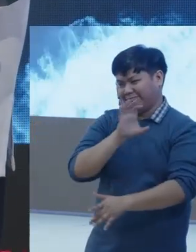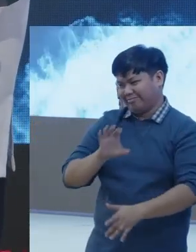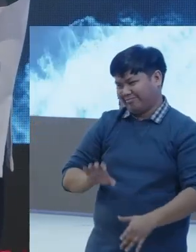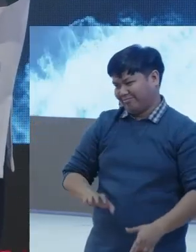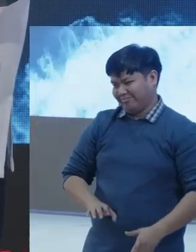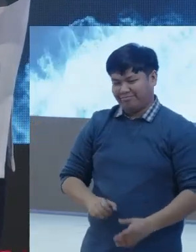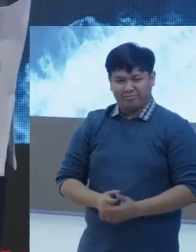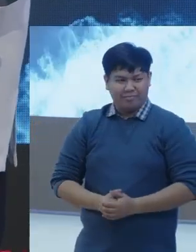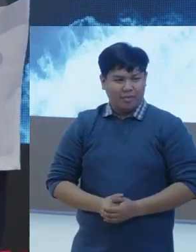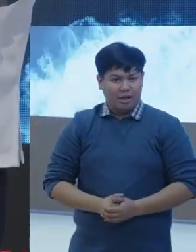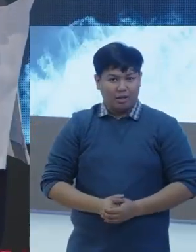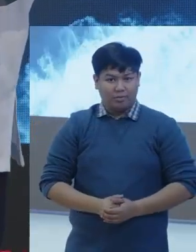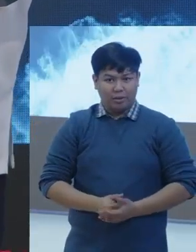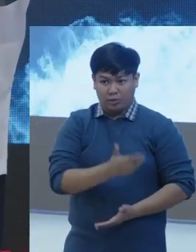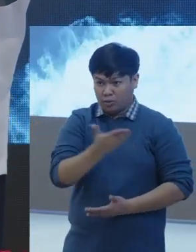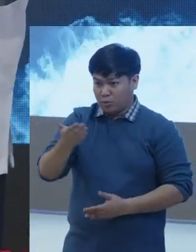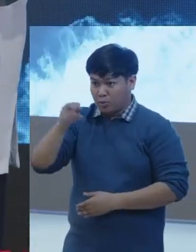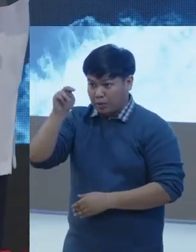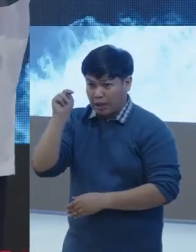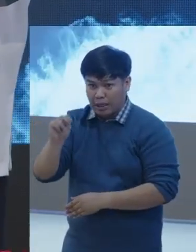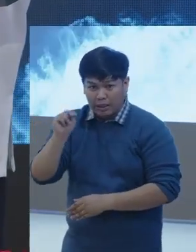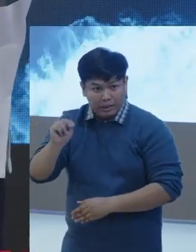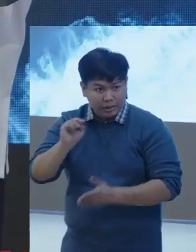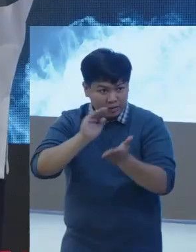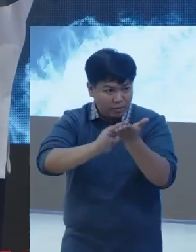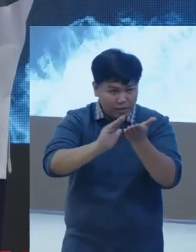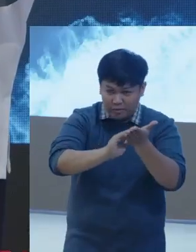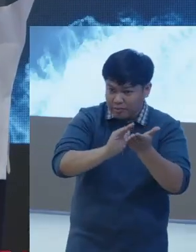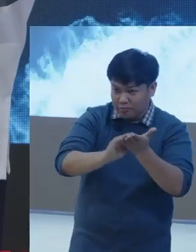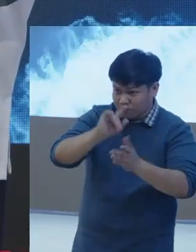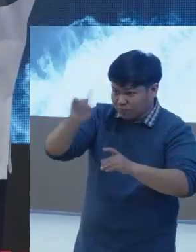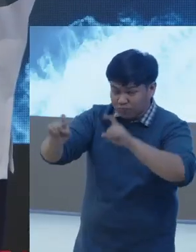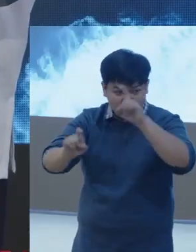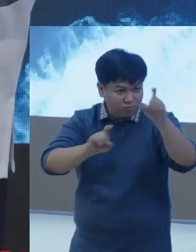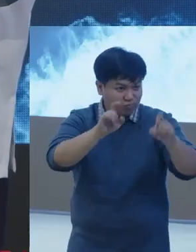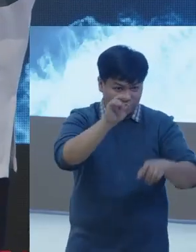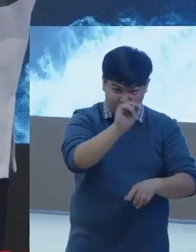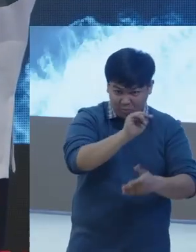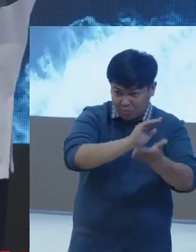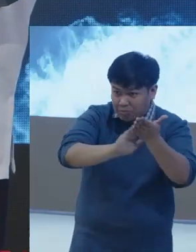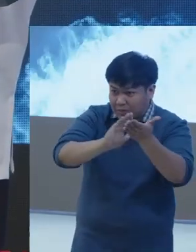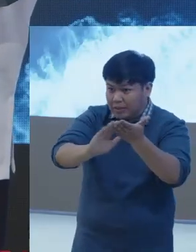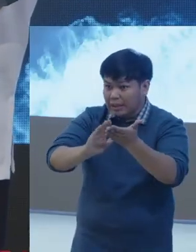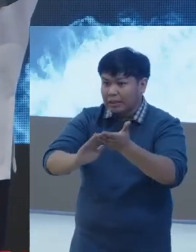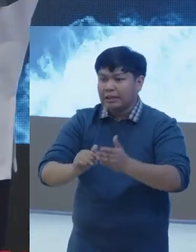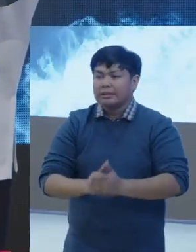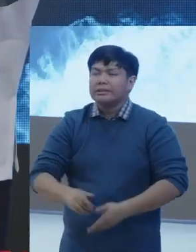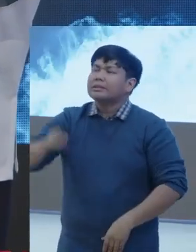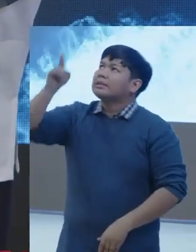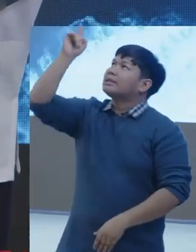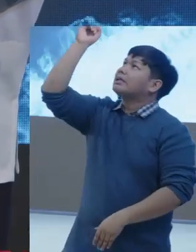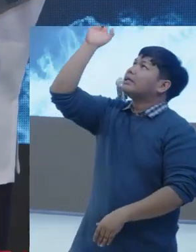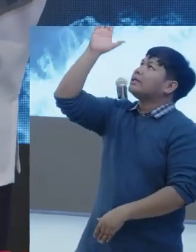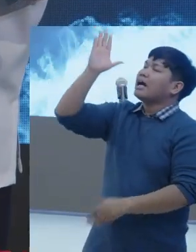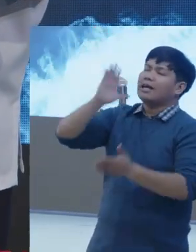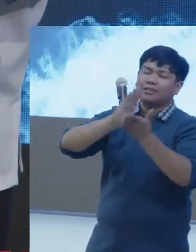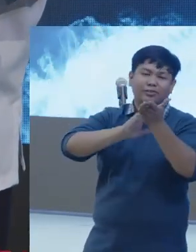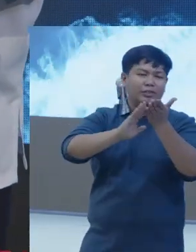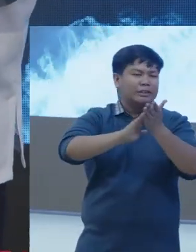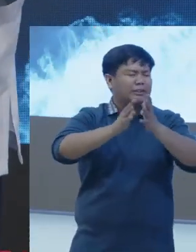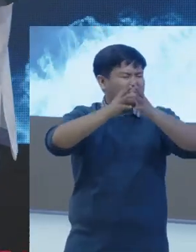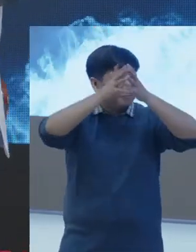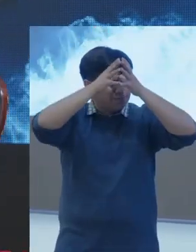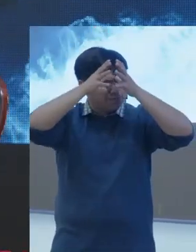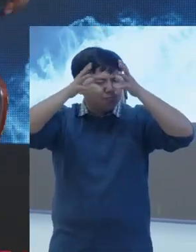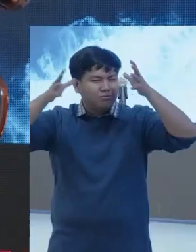Kayo ba ay nangangailangan ng kapatawaran, kaibigan? Malawak ang kahabagan niya at